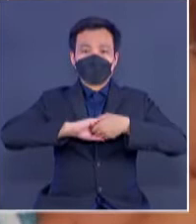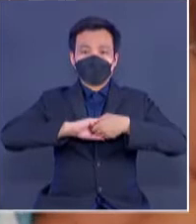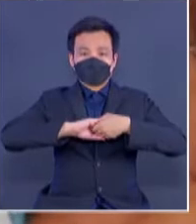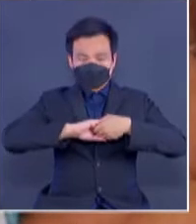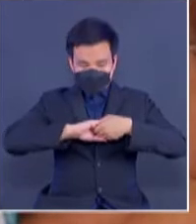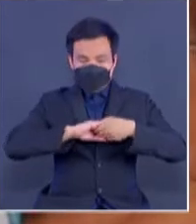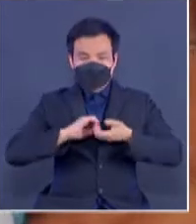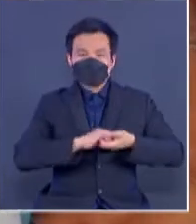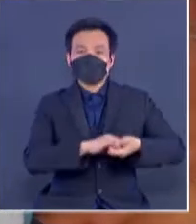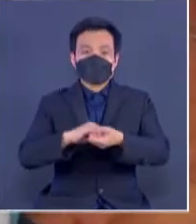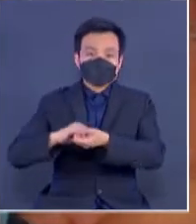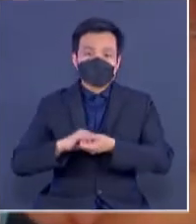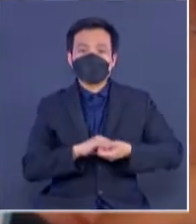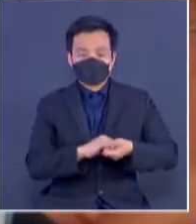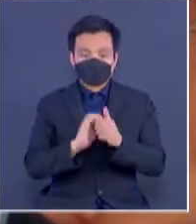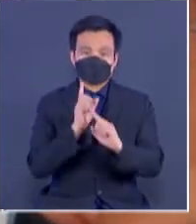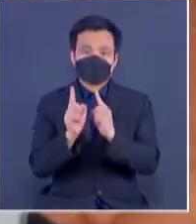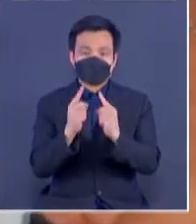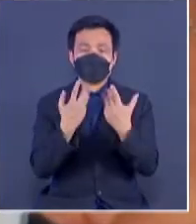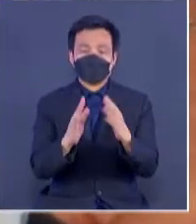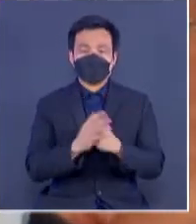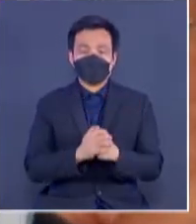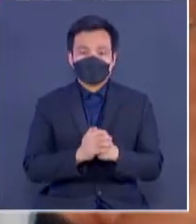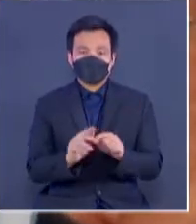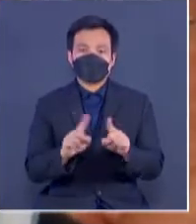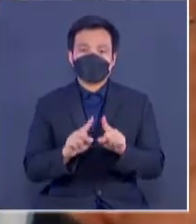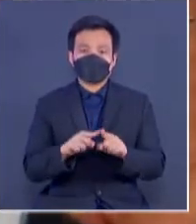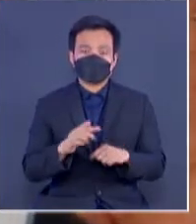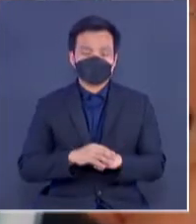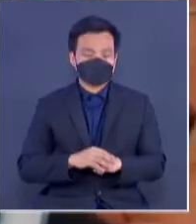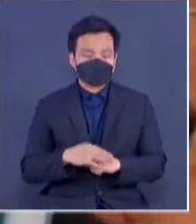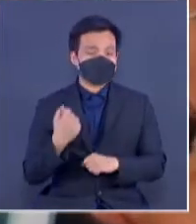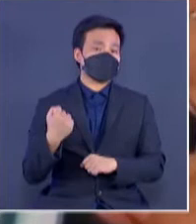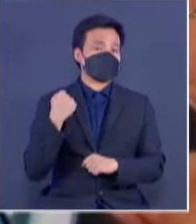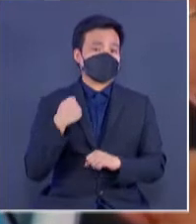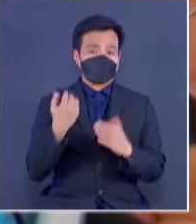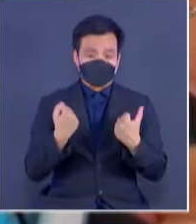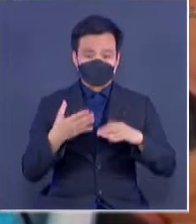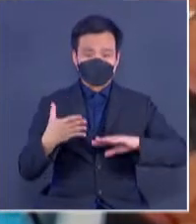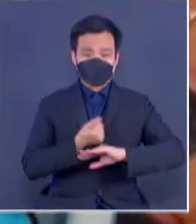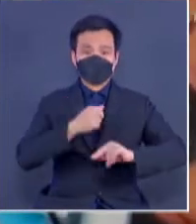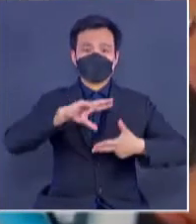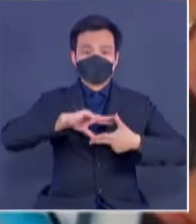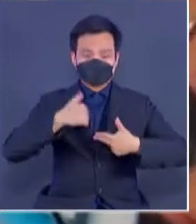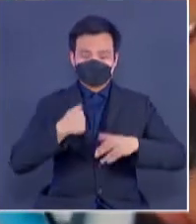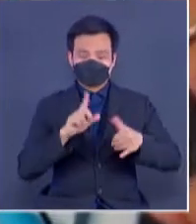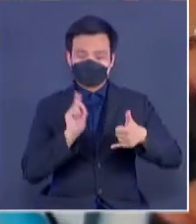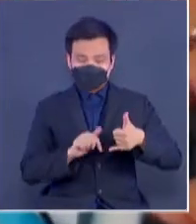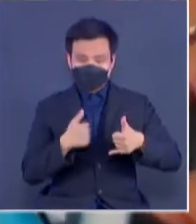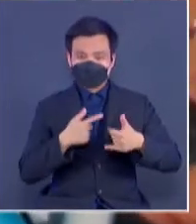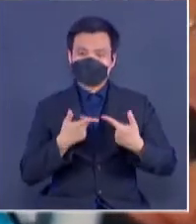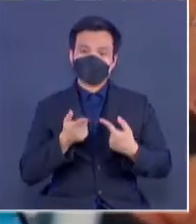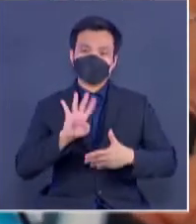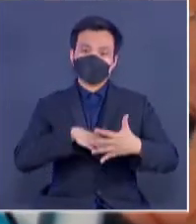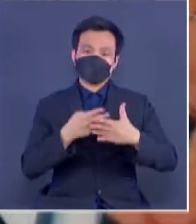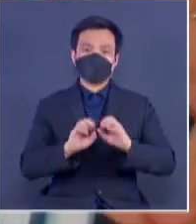หมายสำคัญของรัฐบาลจะพูดคุยกันแล้วแล้วก็ให้ความเชื่อมั่นกับทุกคนนะว่าพรรคก็มีหลักการแล้วก็มีแนวทางที่ชัดเจนในการทำ